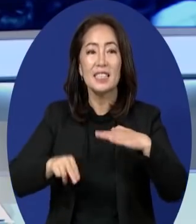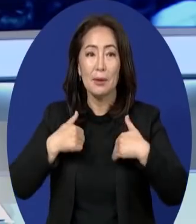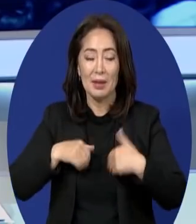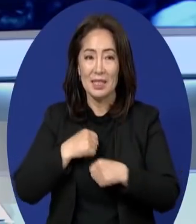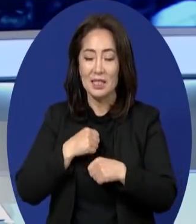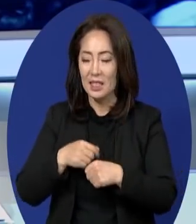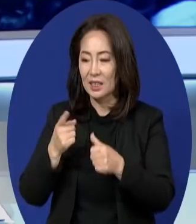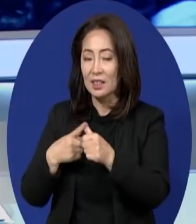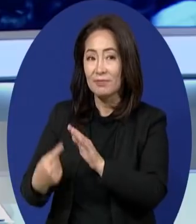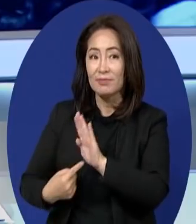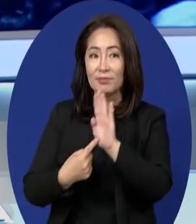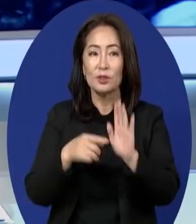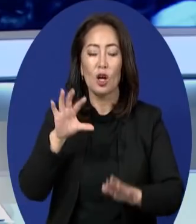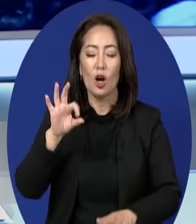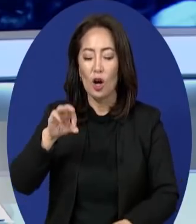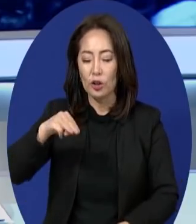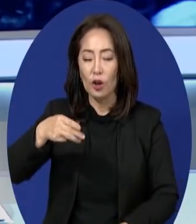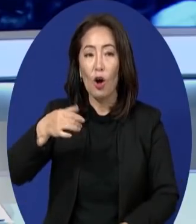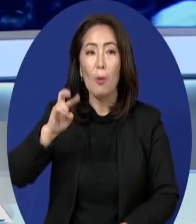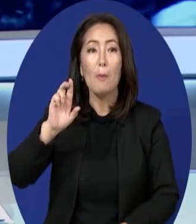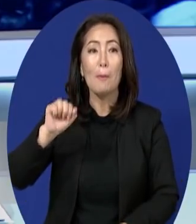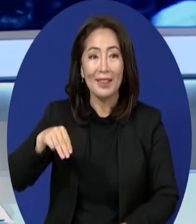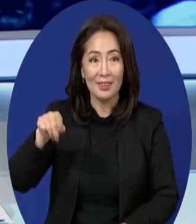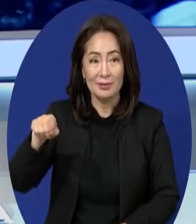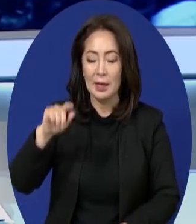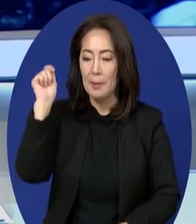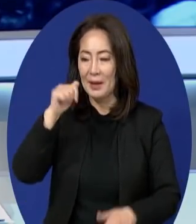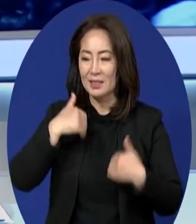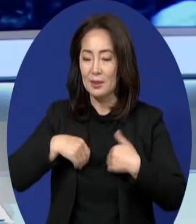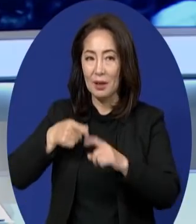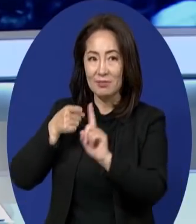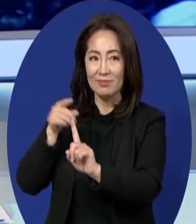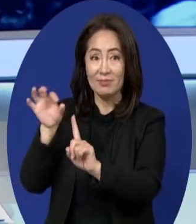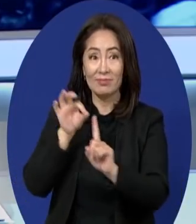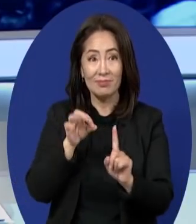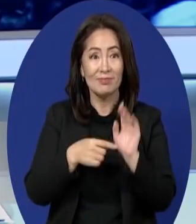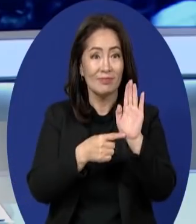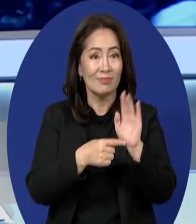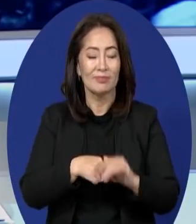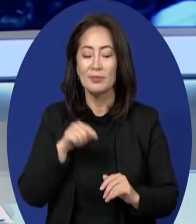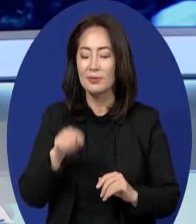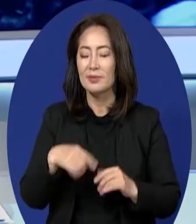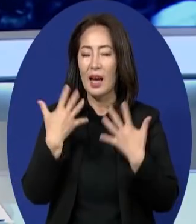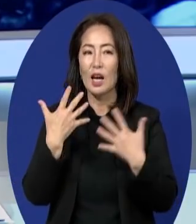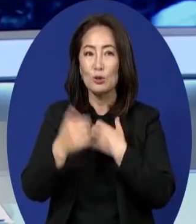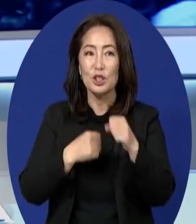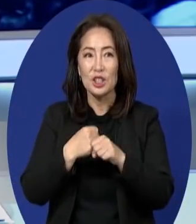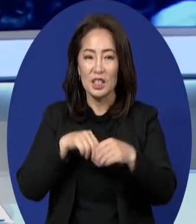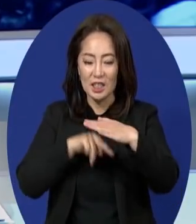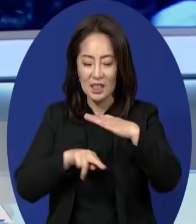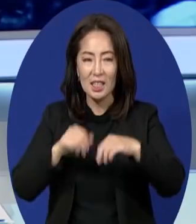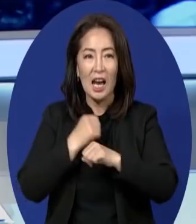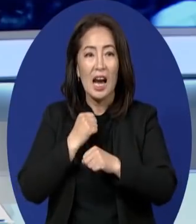болох Отгонбатыг багш нарын баярын энэ өдөр бид хөтөлбөртөө онцоллоо. Тэрээр 10 жил цэцэрлэгт